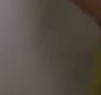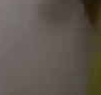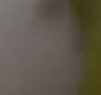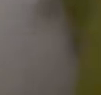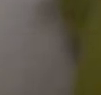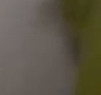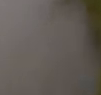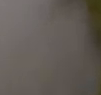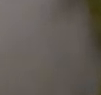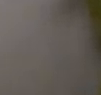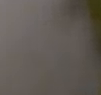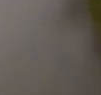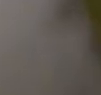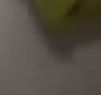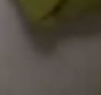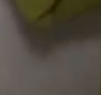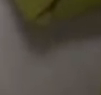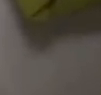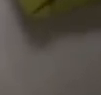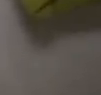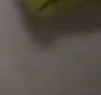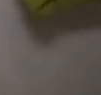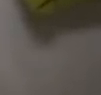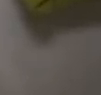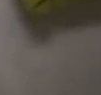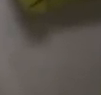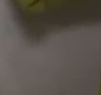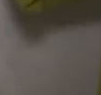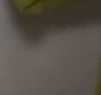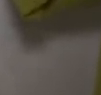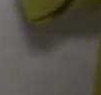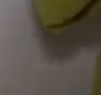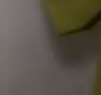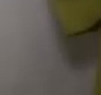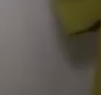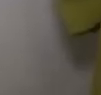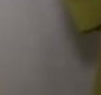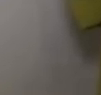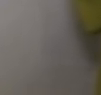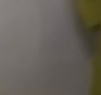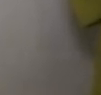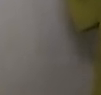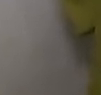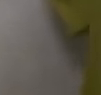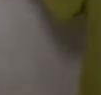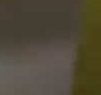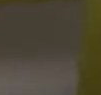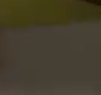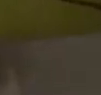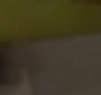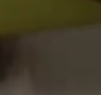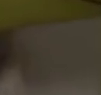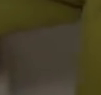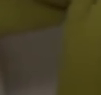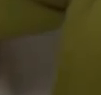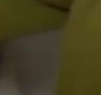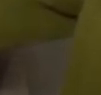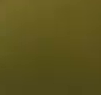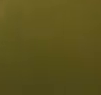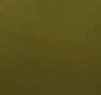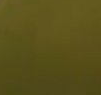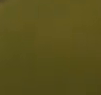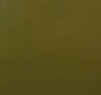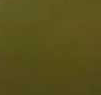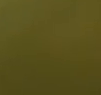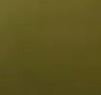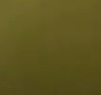Gano'n na po ba siya katagal na sa Riyadh? Magdadalawang taon na po sa June po, ma'am. Ito pong lalaki niya na ito, matagal na po. Parang bago lang din naman po, ma'am.